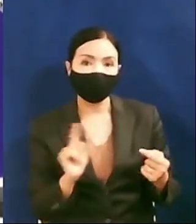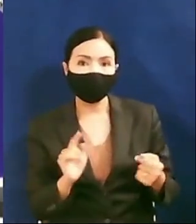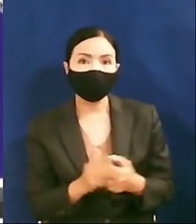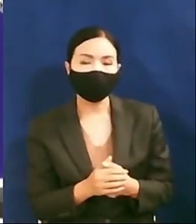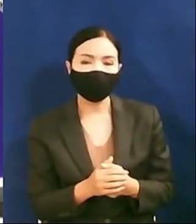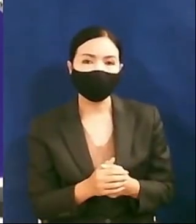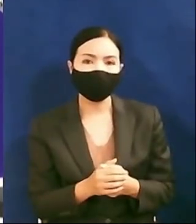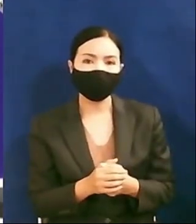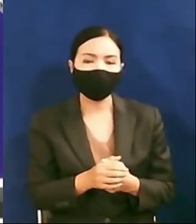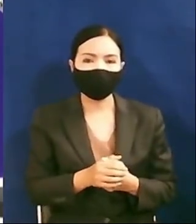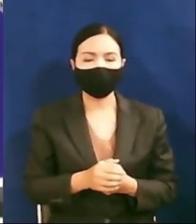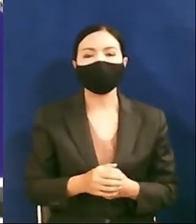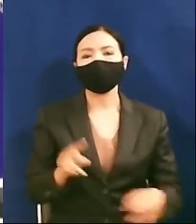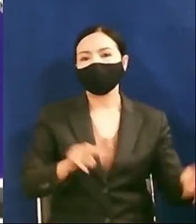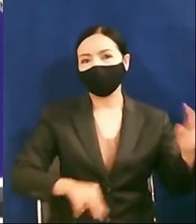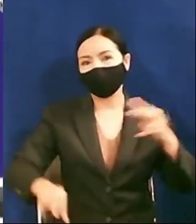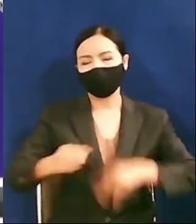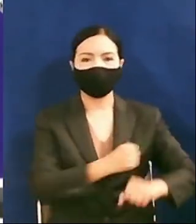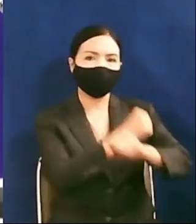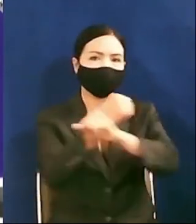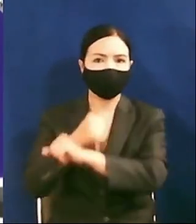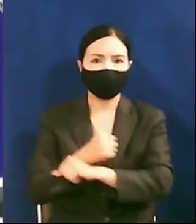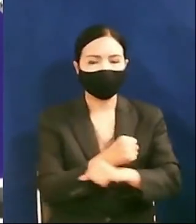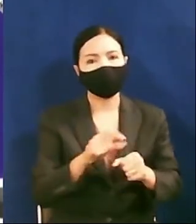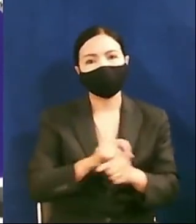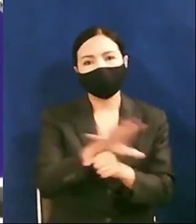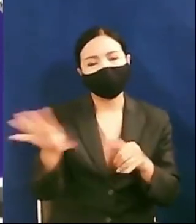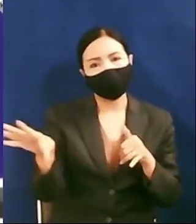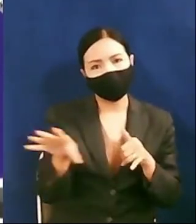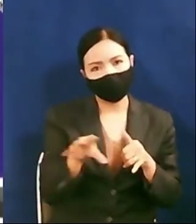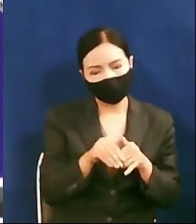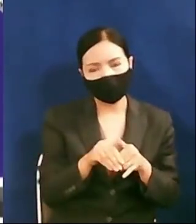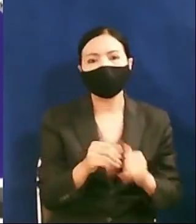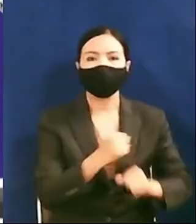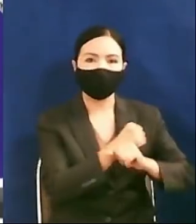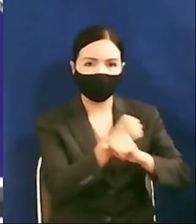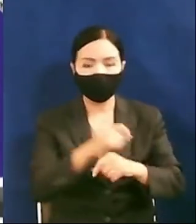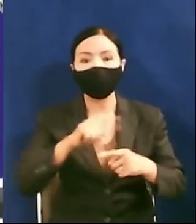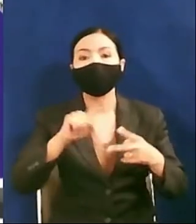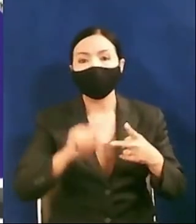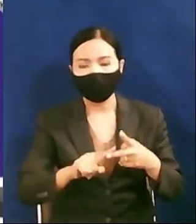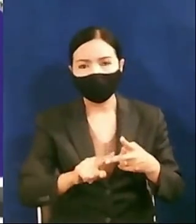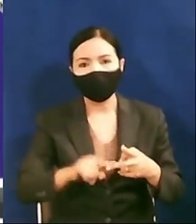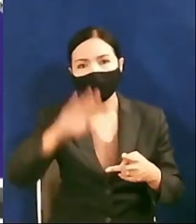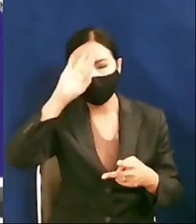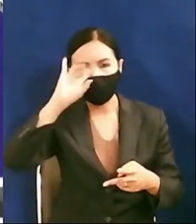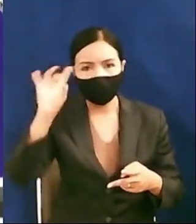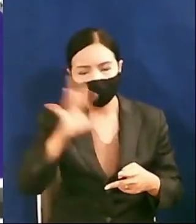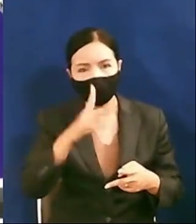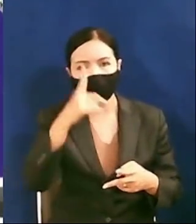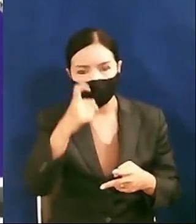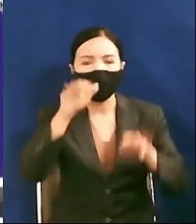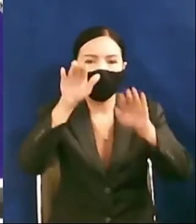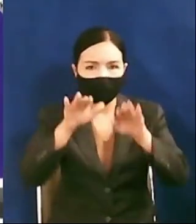ที่เราจะช่วยในการควบคุมป้องกันการติดเชื้อไวรัสโคโรนาแล้วก็ลดการสูญเสียโดยเฉพาะอย่างยิ่ง